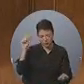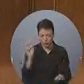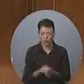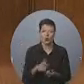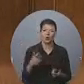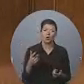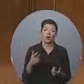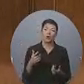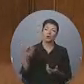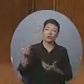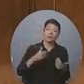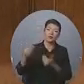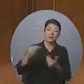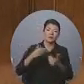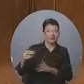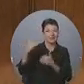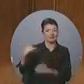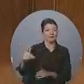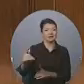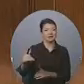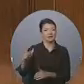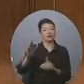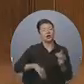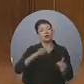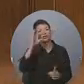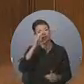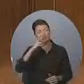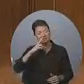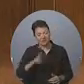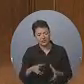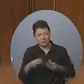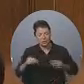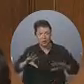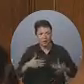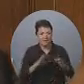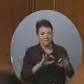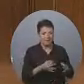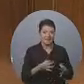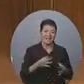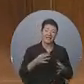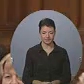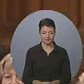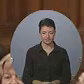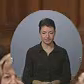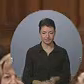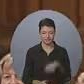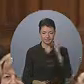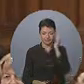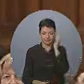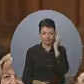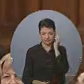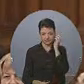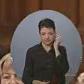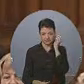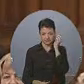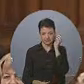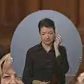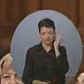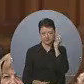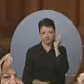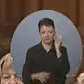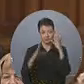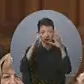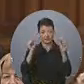limite au nombre de demandeurs au lieu de chercher de vraies solutions pour réunir les familles? M. le Président, je m'apprécie la question